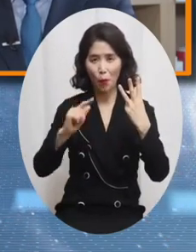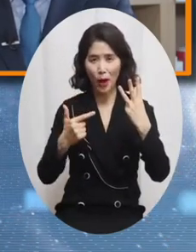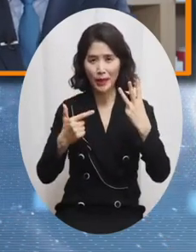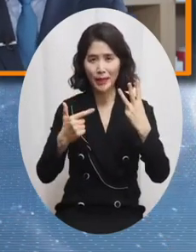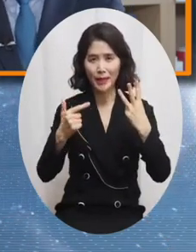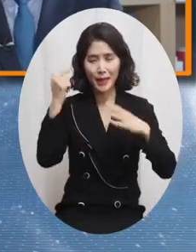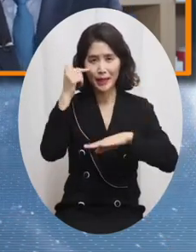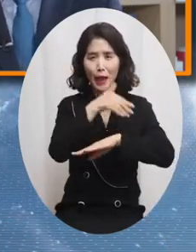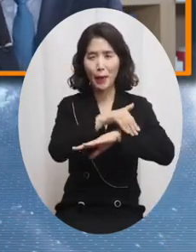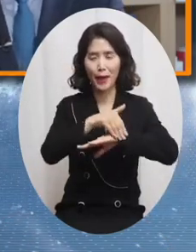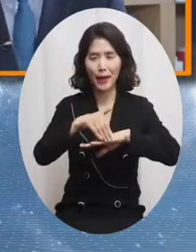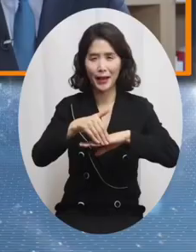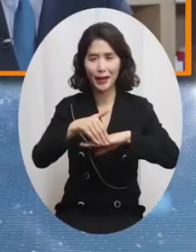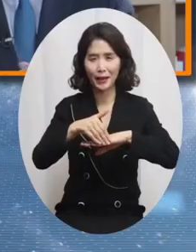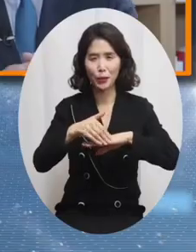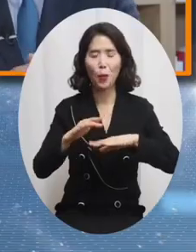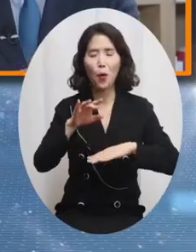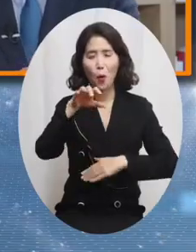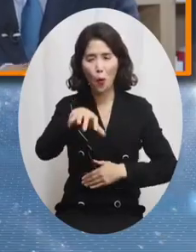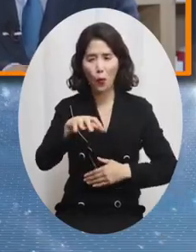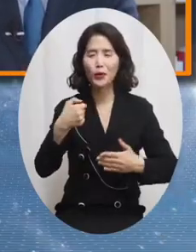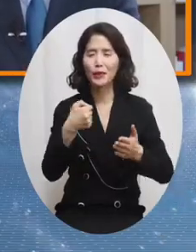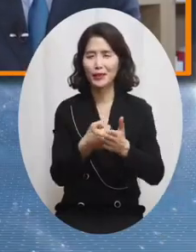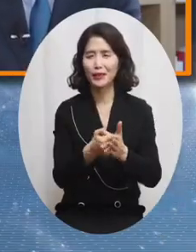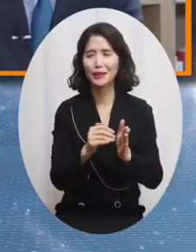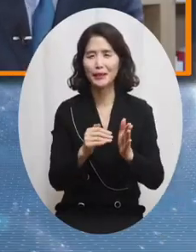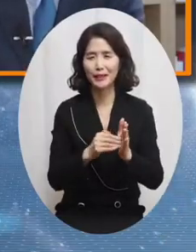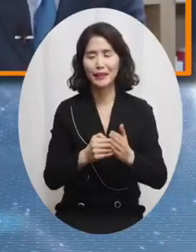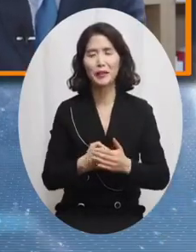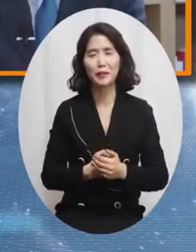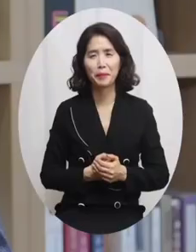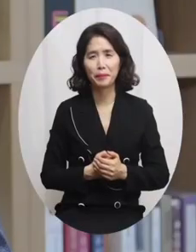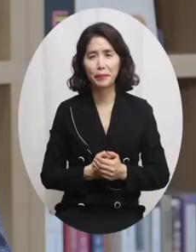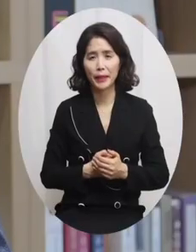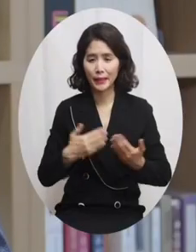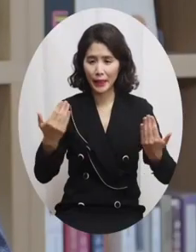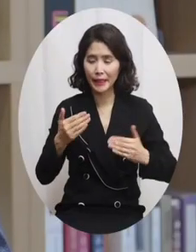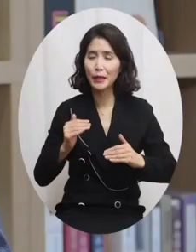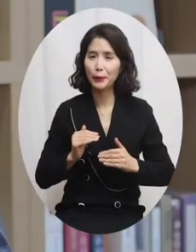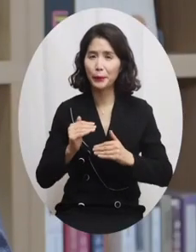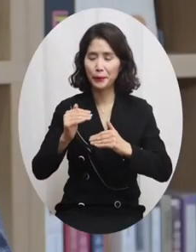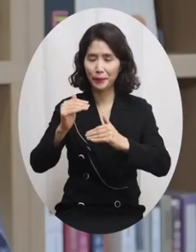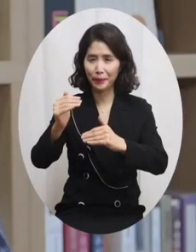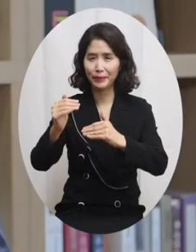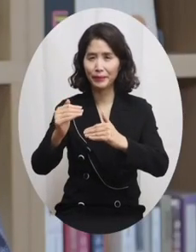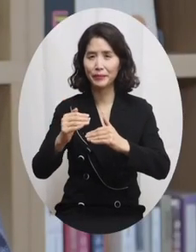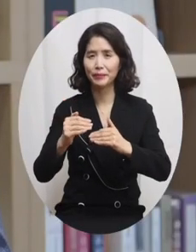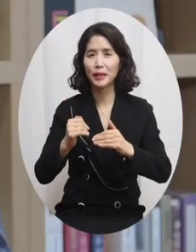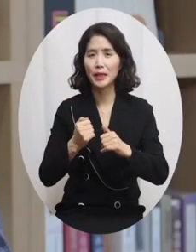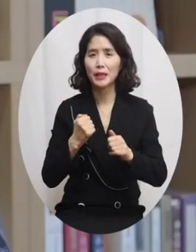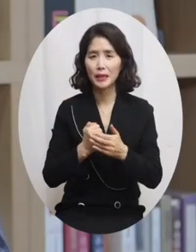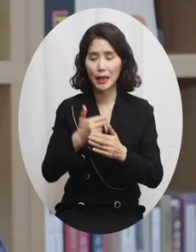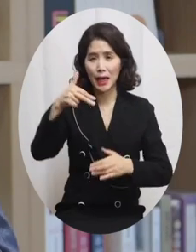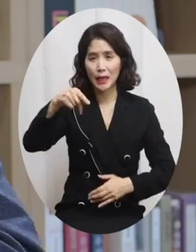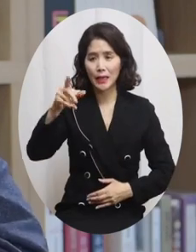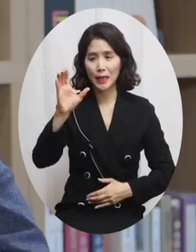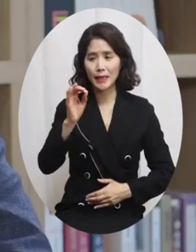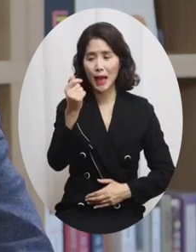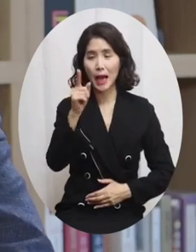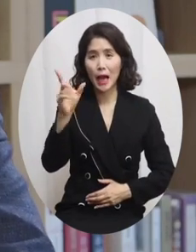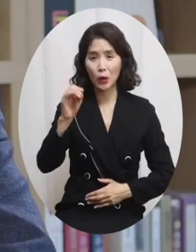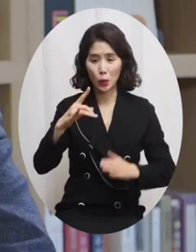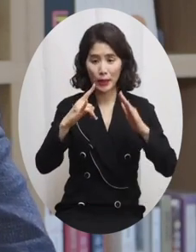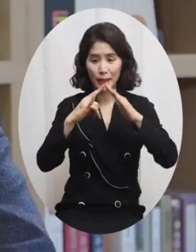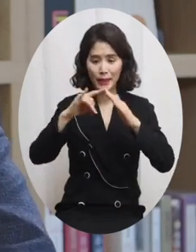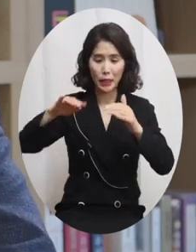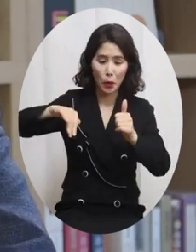설계가 공모가 확정이 됐습니다. 네. 그래서 이러한 일들이 그 장항동 중심으로 킨텍스